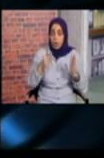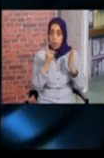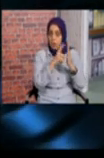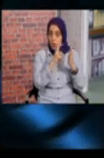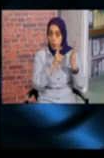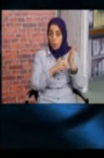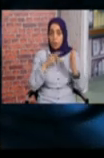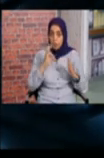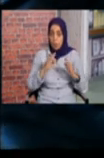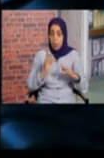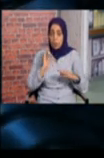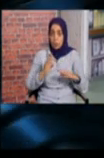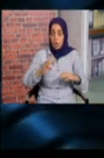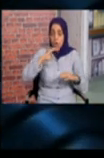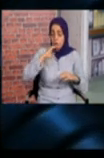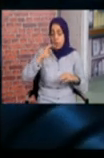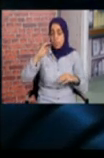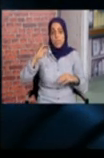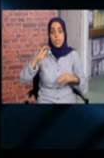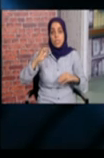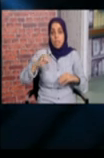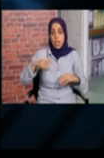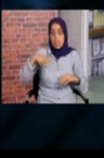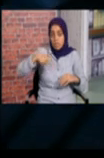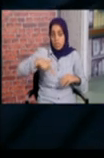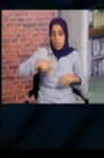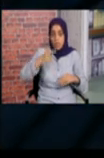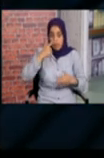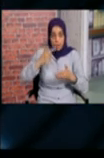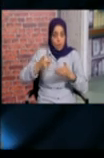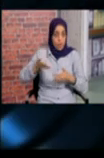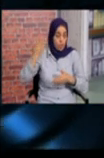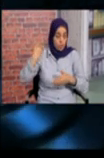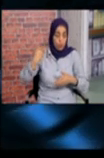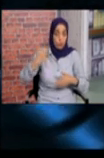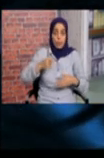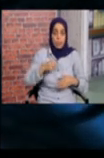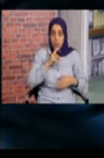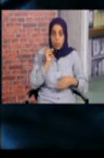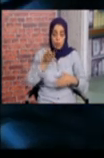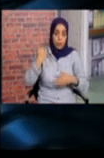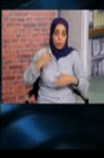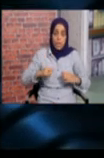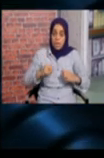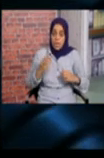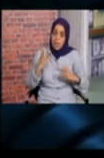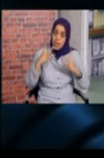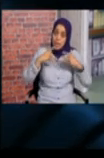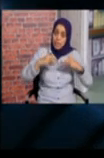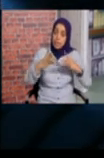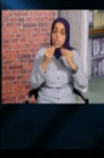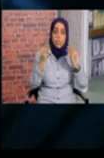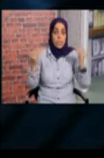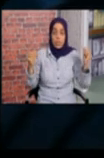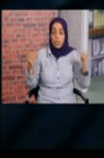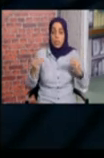اصداره السيد رئيس الجمهوريه في شهر 6 اللي فات، اعتقد ان الاعداد يعني زادت بصوره كبيره جدا.